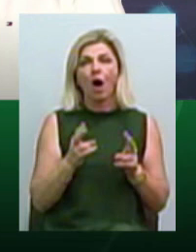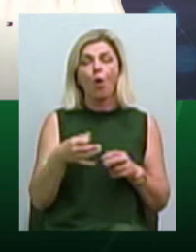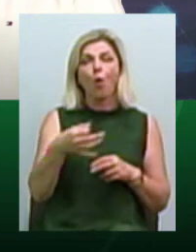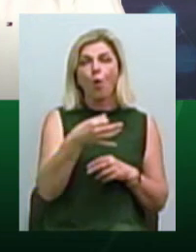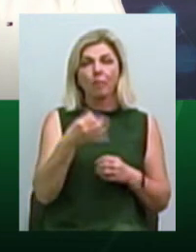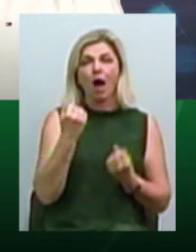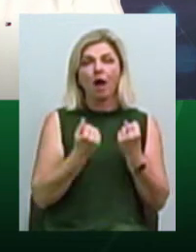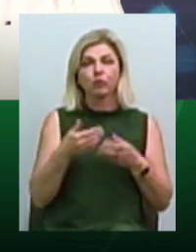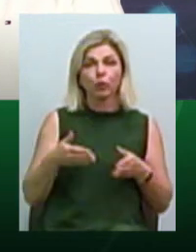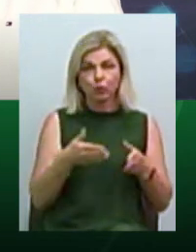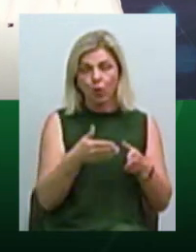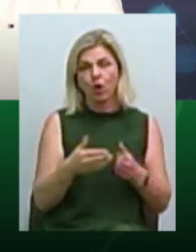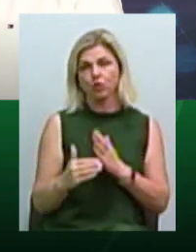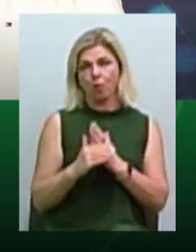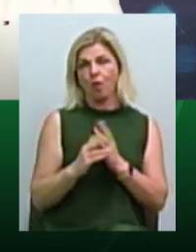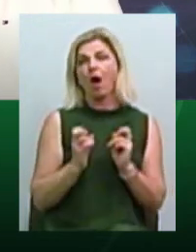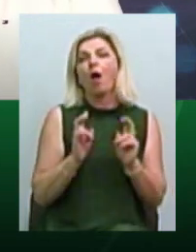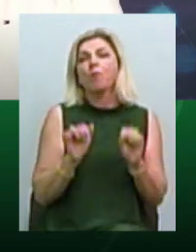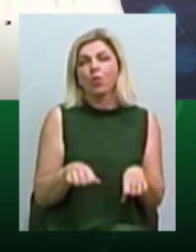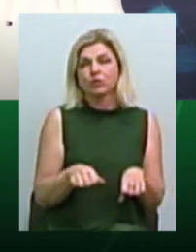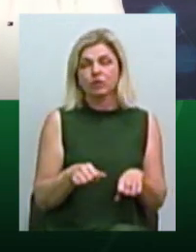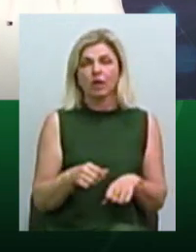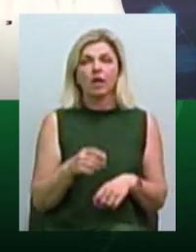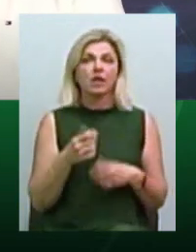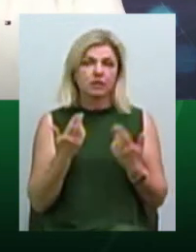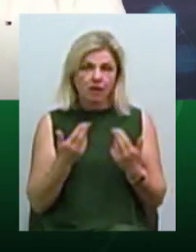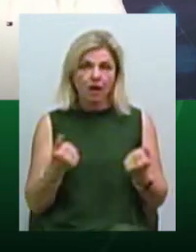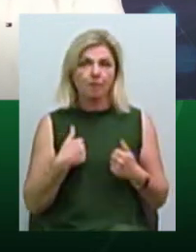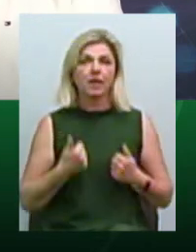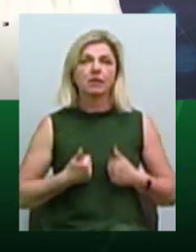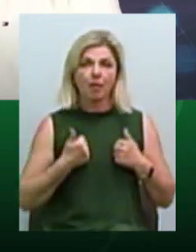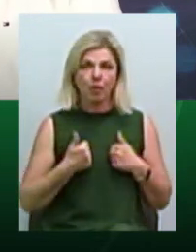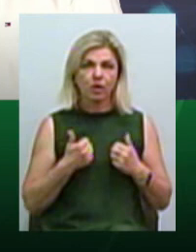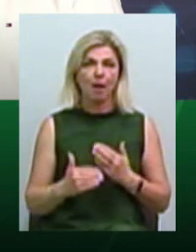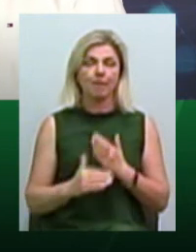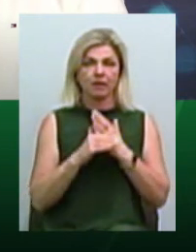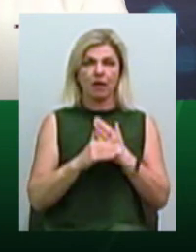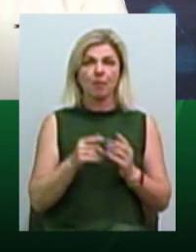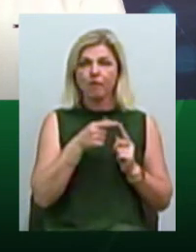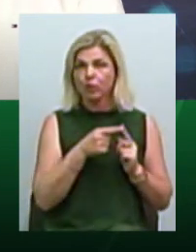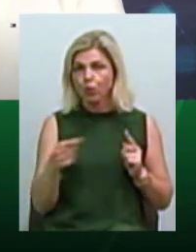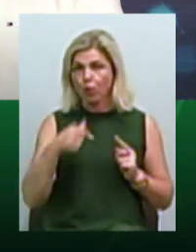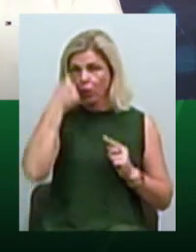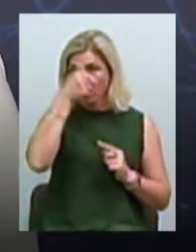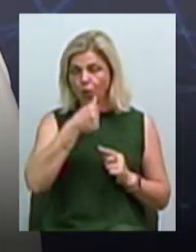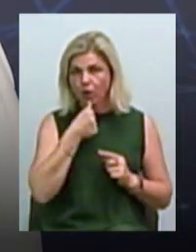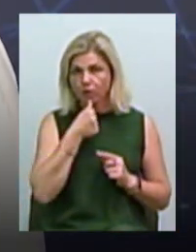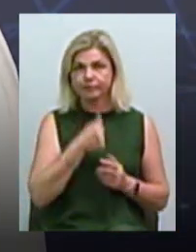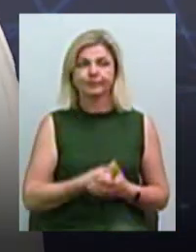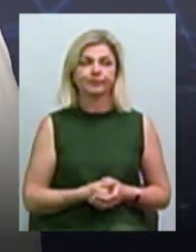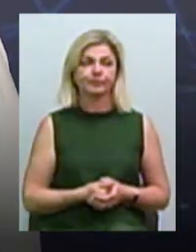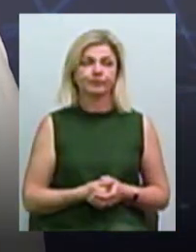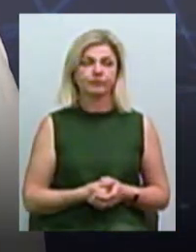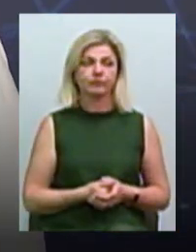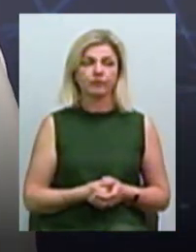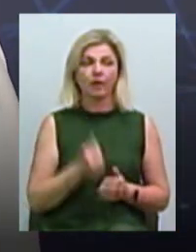може допомогти. Звичайно, у нас, ми намагалися його підтримувати протягом року, ми близько 90 мільйонів направили на облавтодори.